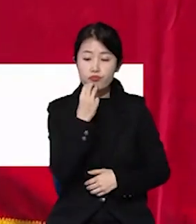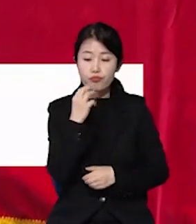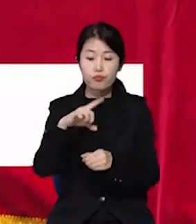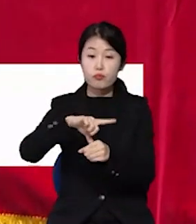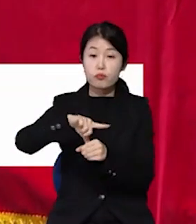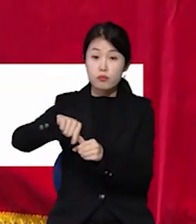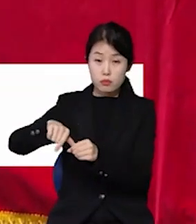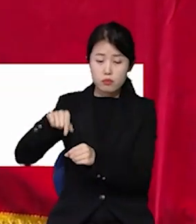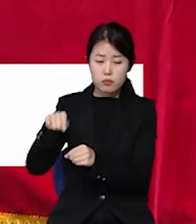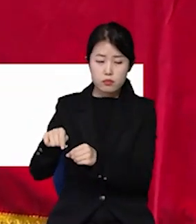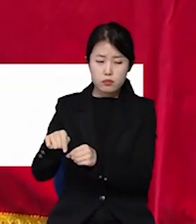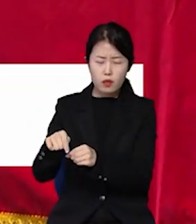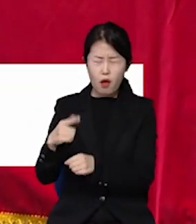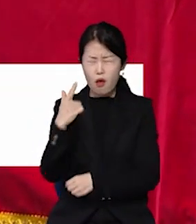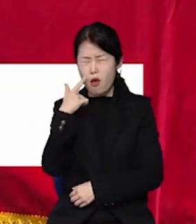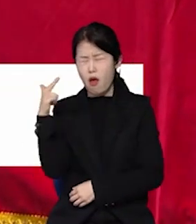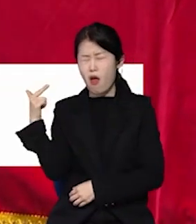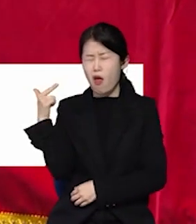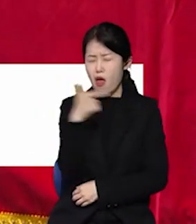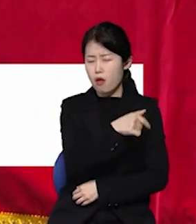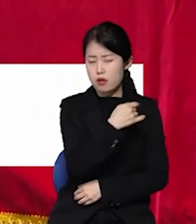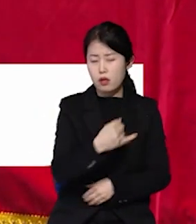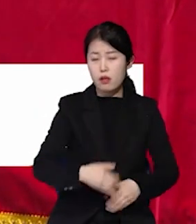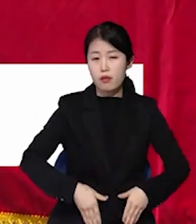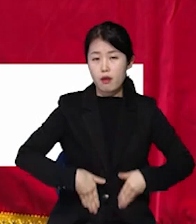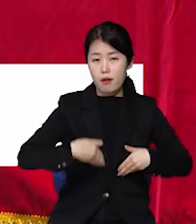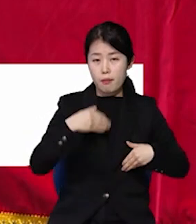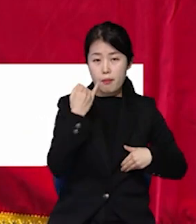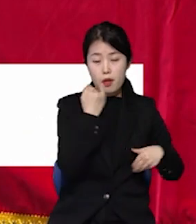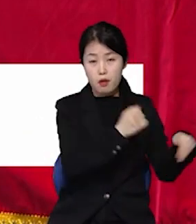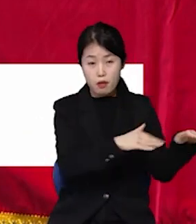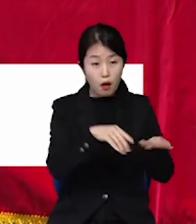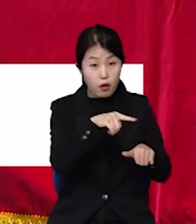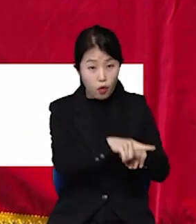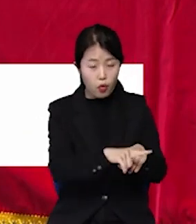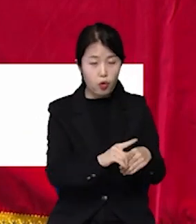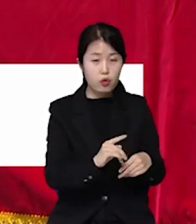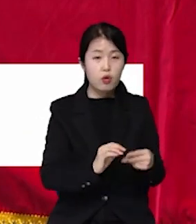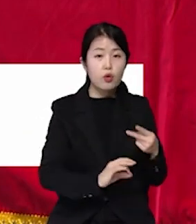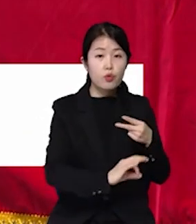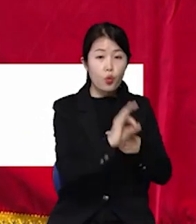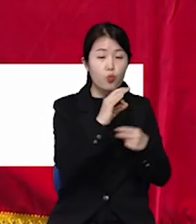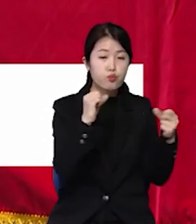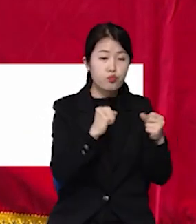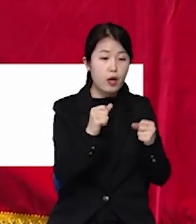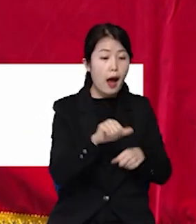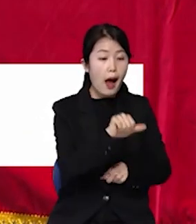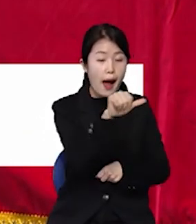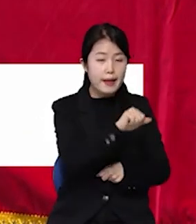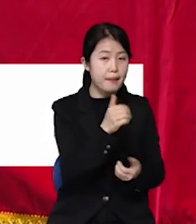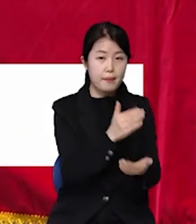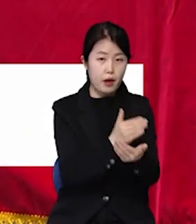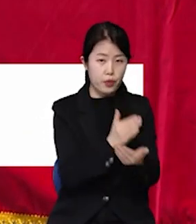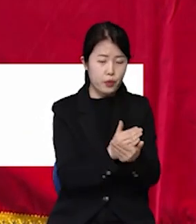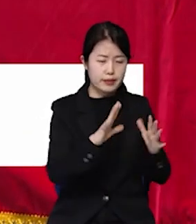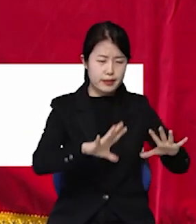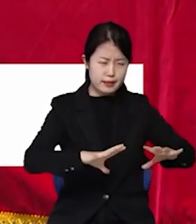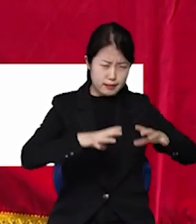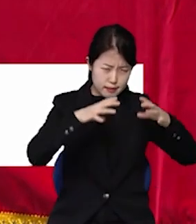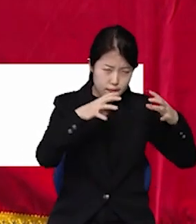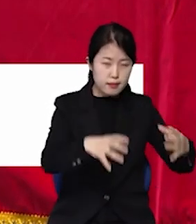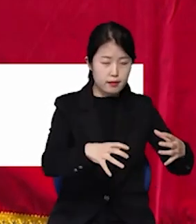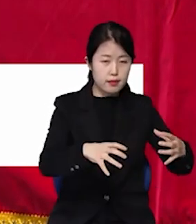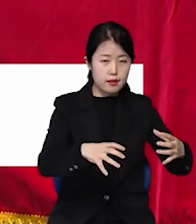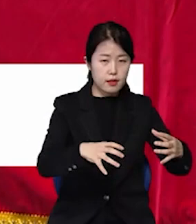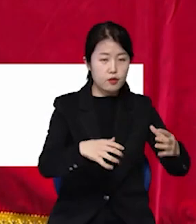멀지만 바다에 닿아 대양을 향하고 있는 이곳 남해안이 동북아를 넘어 전 세계의 해양 관광